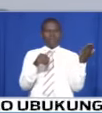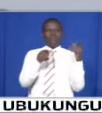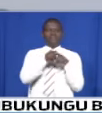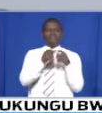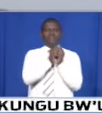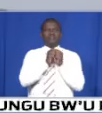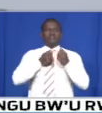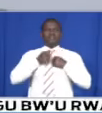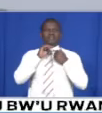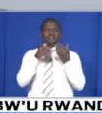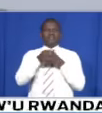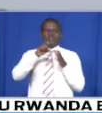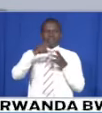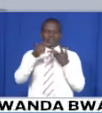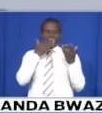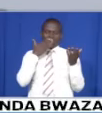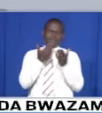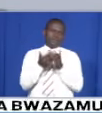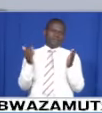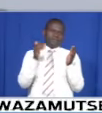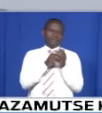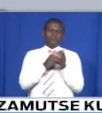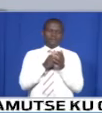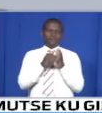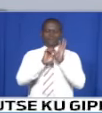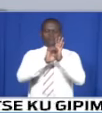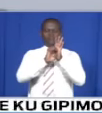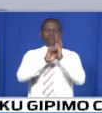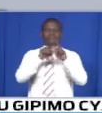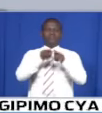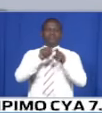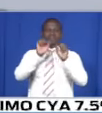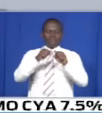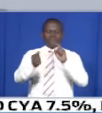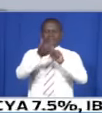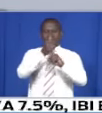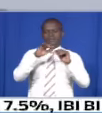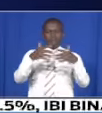n'Abanyarwanda dukwiye ibyiza kandi uru ni urugero rw'uko twabigeraho.